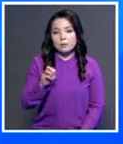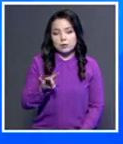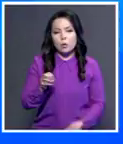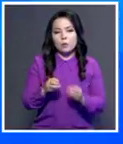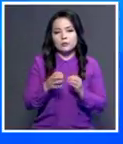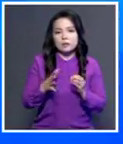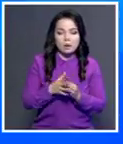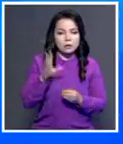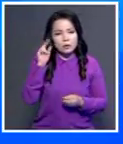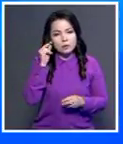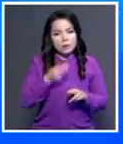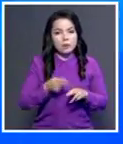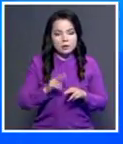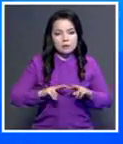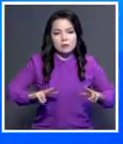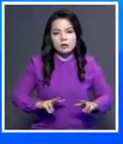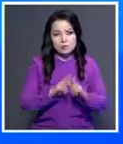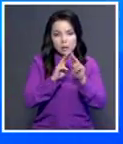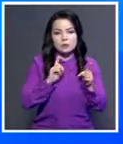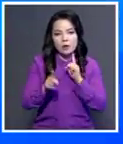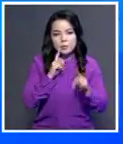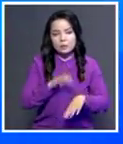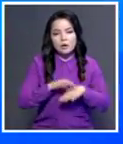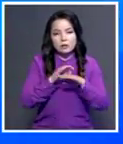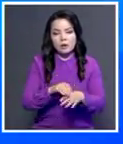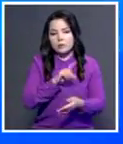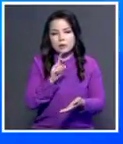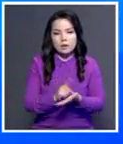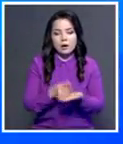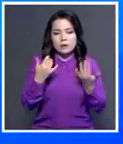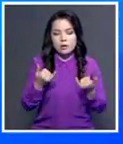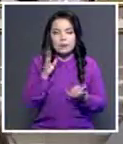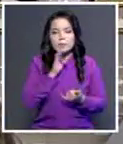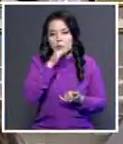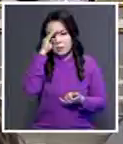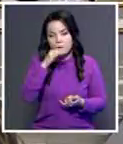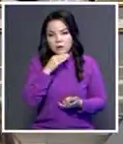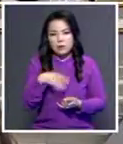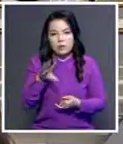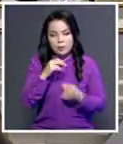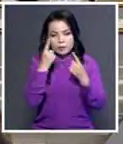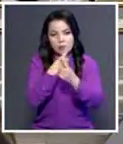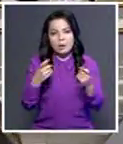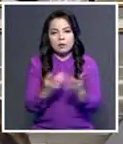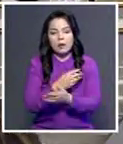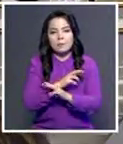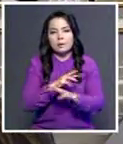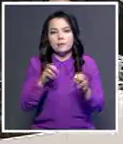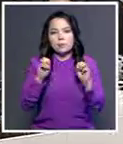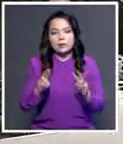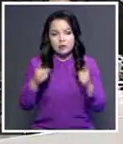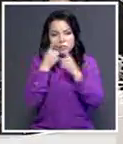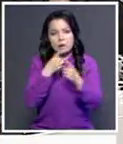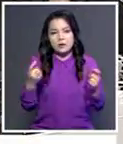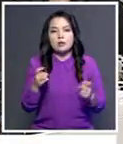Мамырдың 15-ші күні Астанада жалпыұлттық ата-аналар жиналысы өтеді. Бұл туралы орталық коммуникациялар қызметіндегі баспасөз мәслихатында білім және ғылым министрі